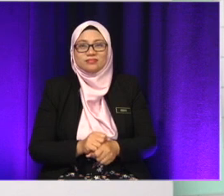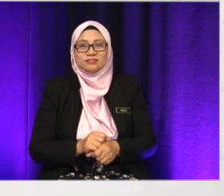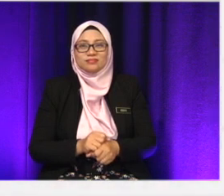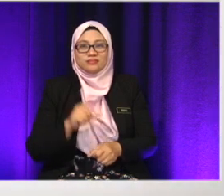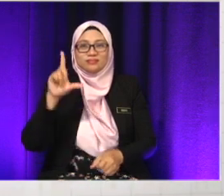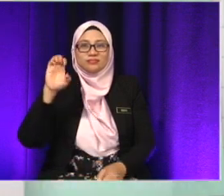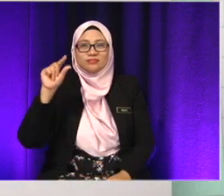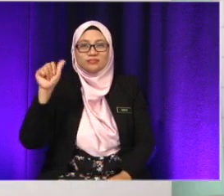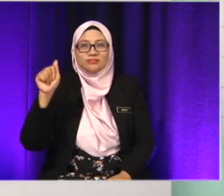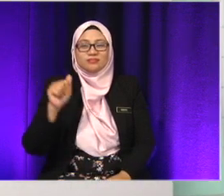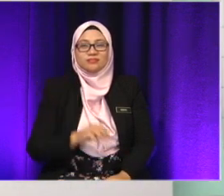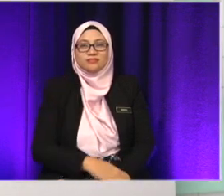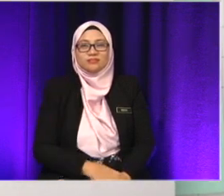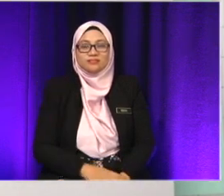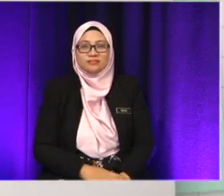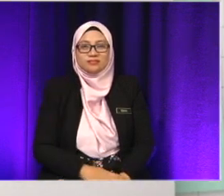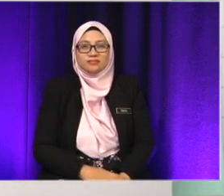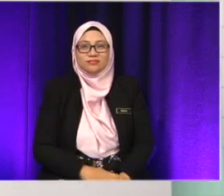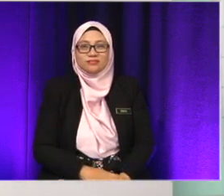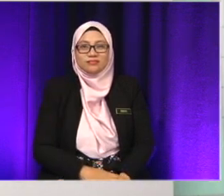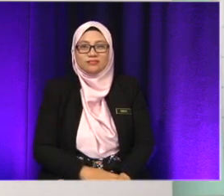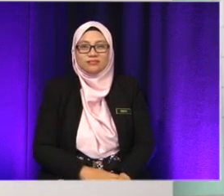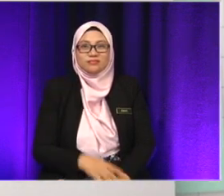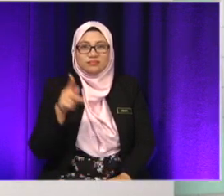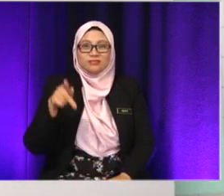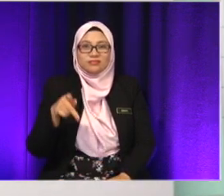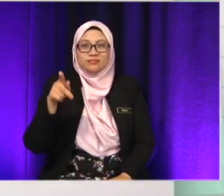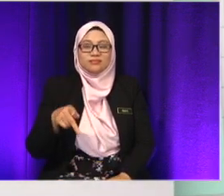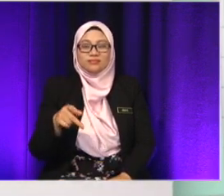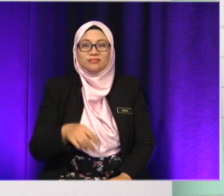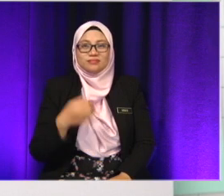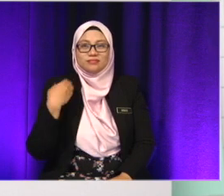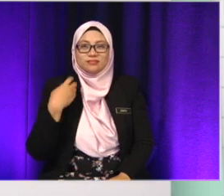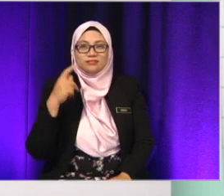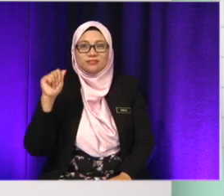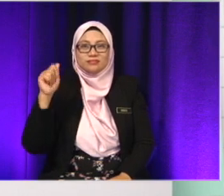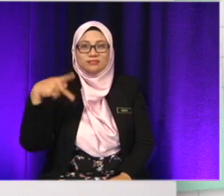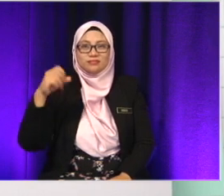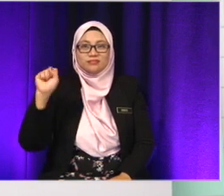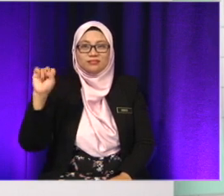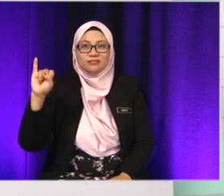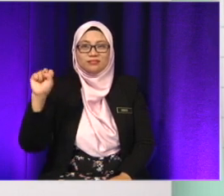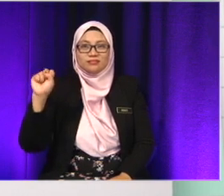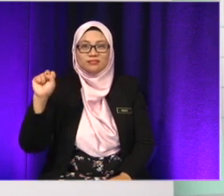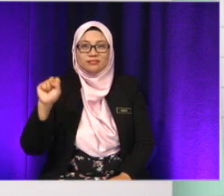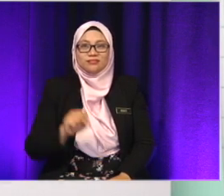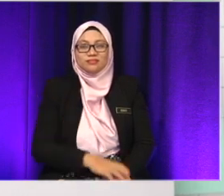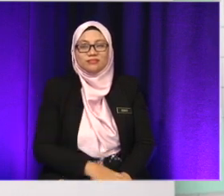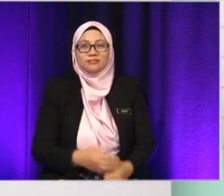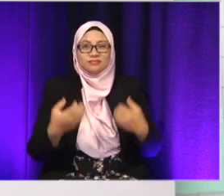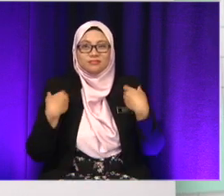pelega. Injap pelega. Kemudian kita ada pam. Okey. Ada penapis. Okey. Kemudian kita ada